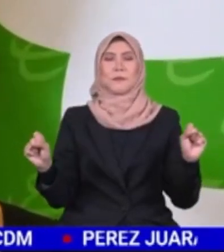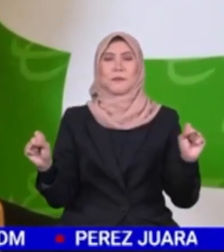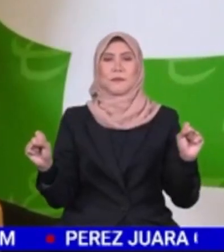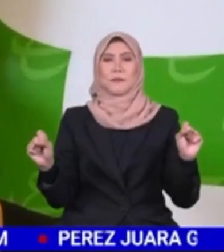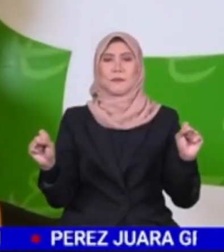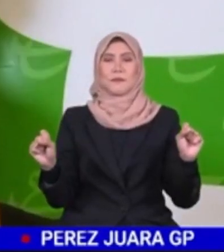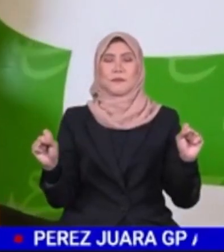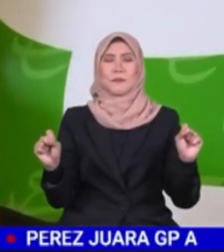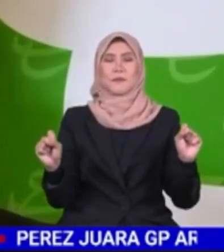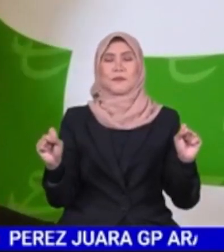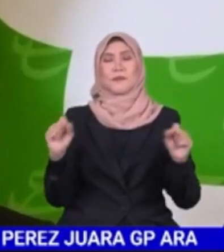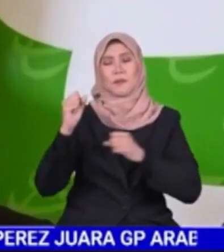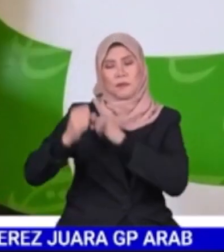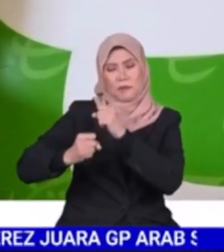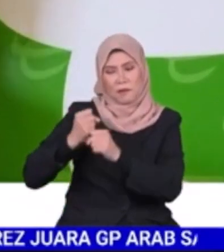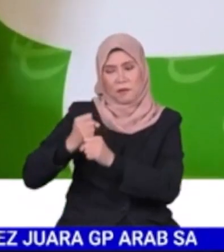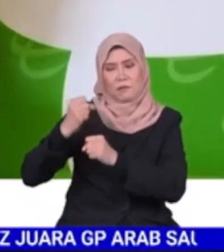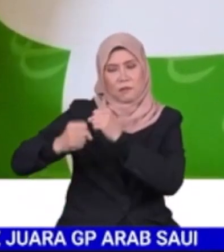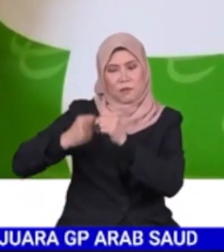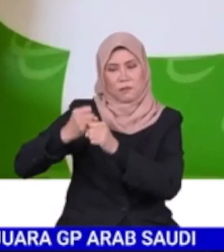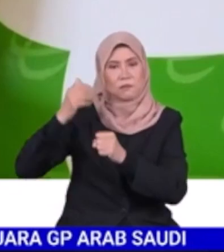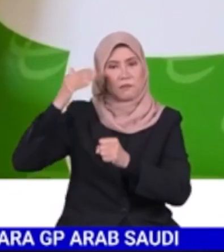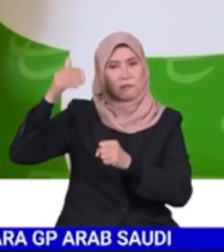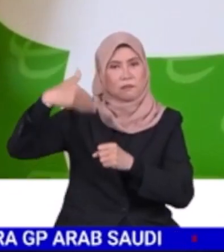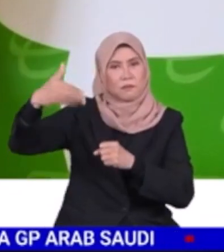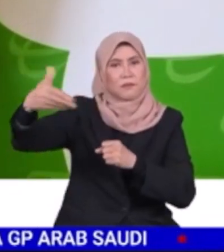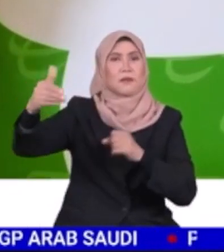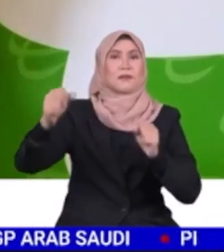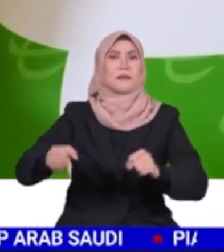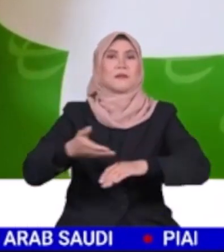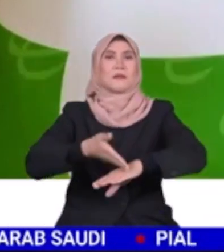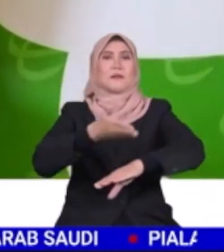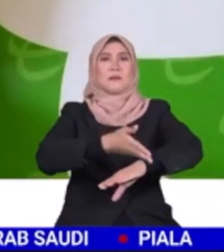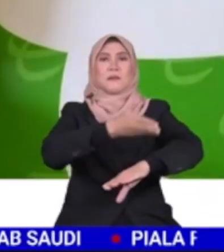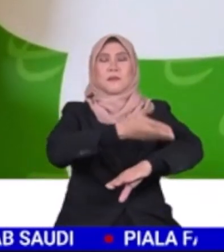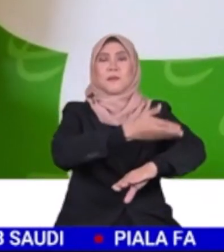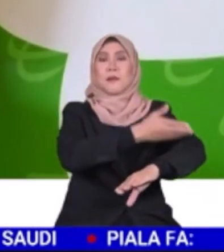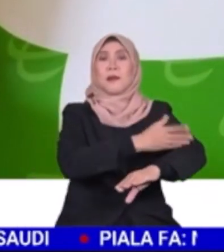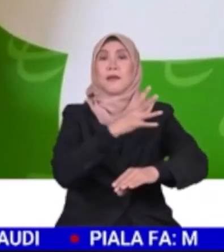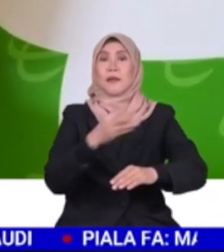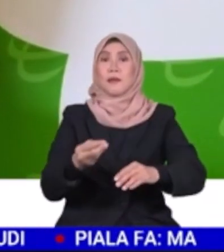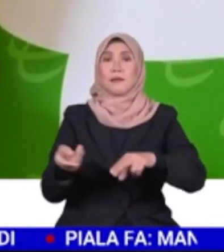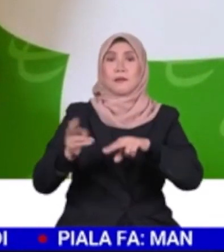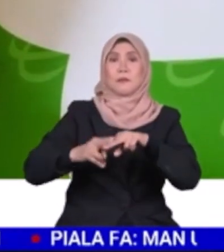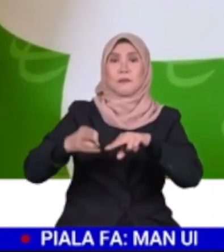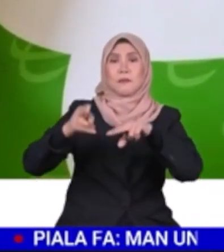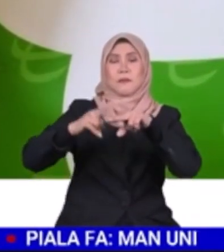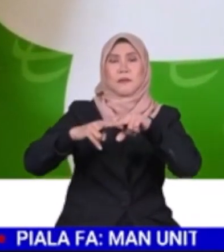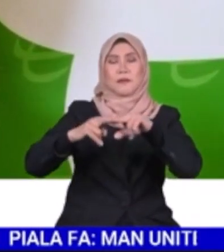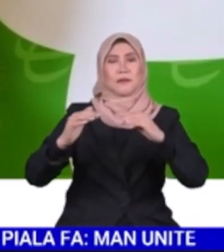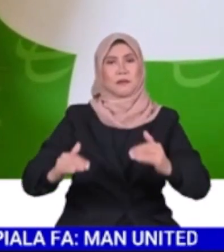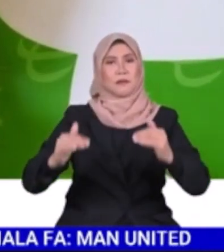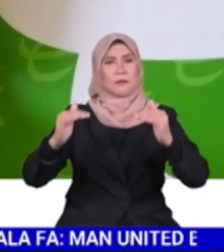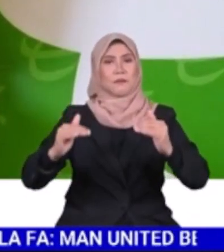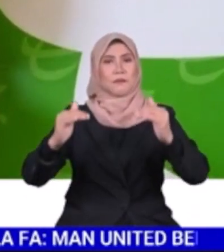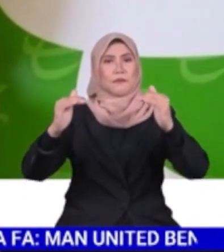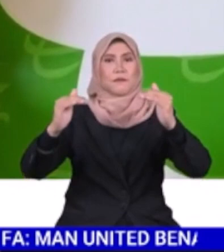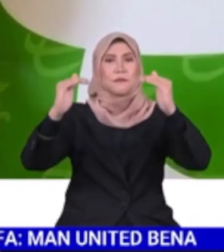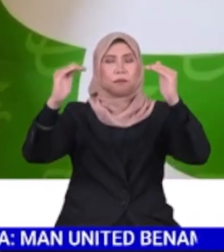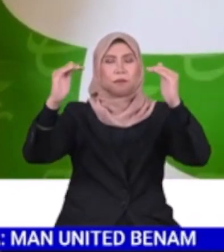semakin tahun semakin baik semakin ditambah baik dan meningkat dari segi taraf